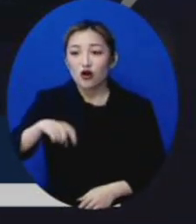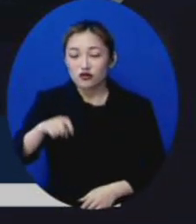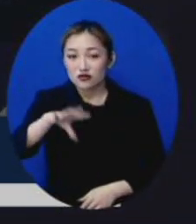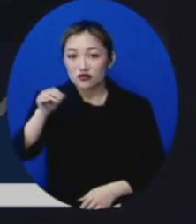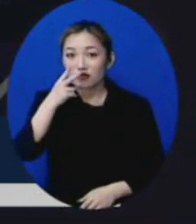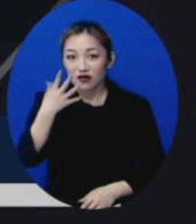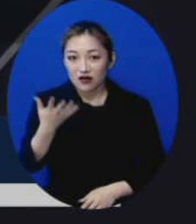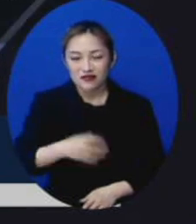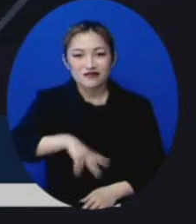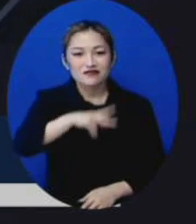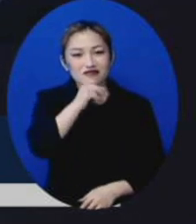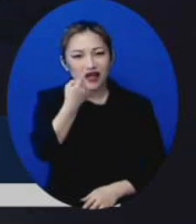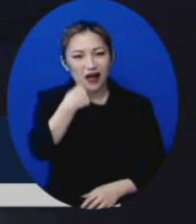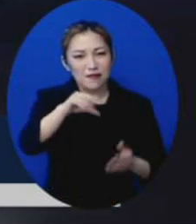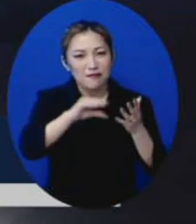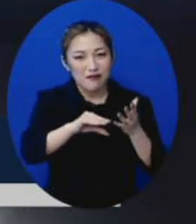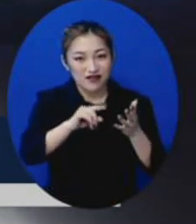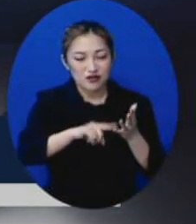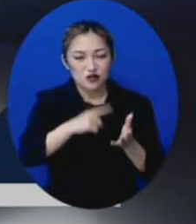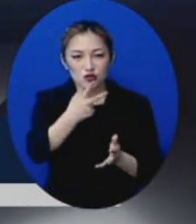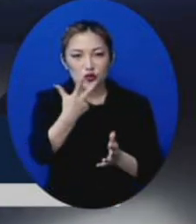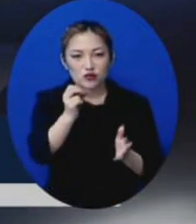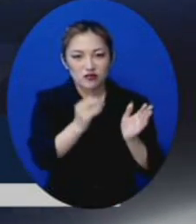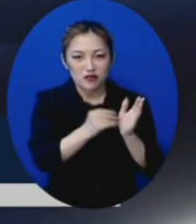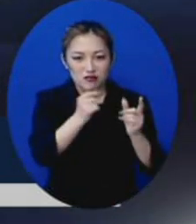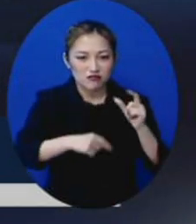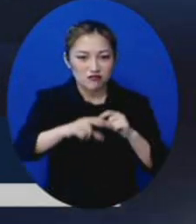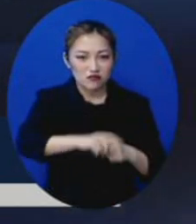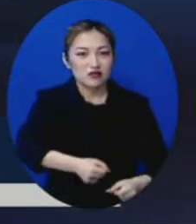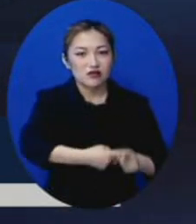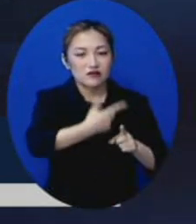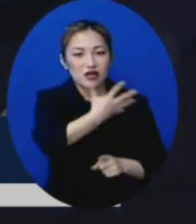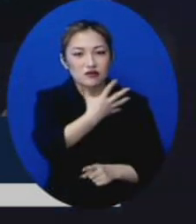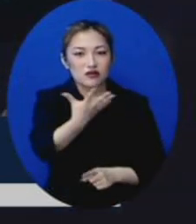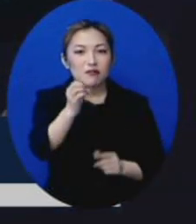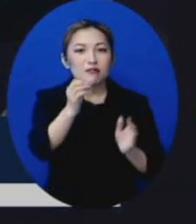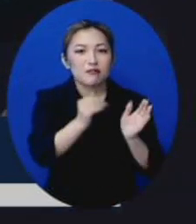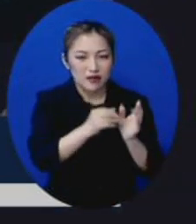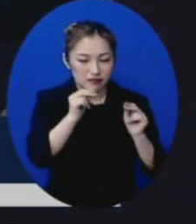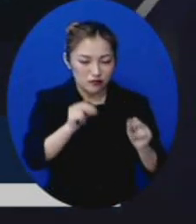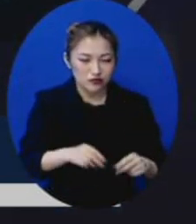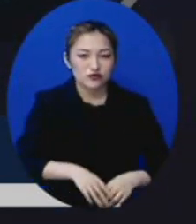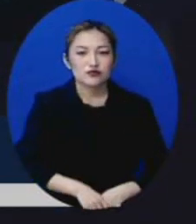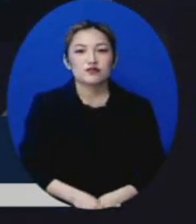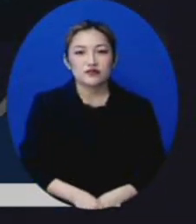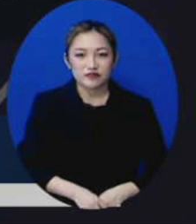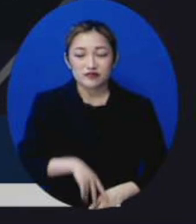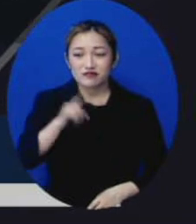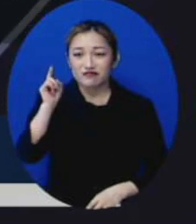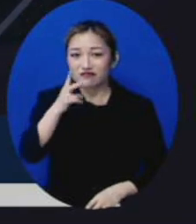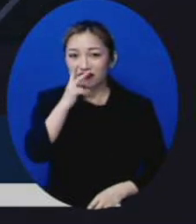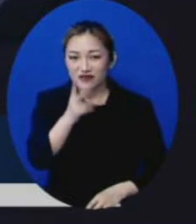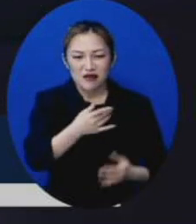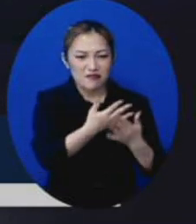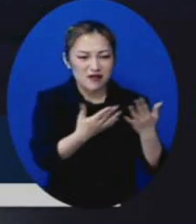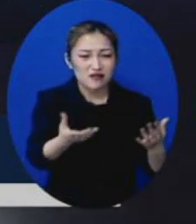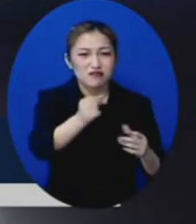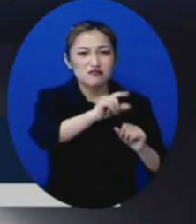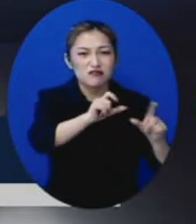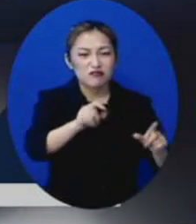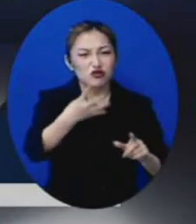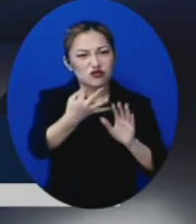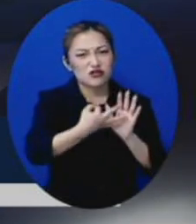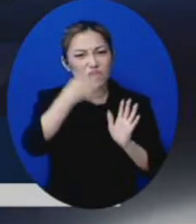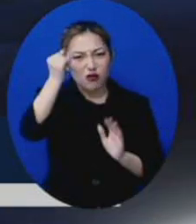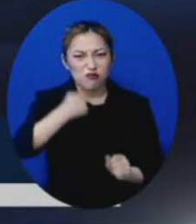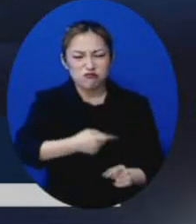байдлаар хөдөлмөрийн үсний доод хэмжээг 130 мянган төгрөгөөр нэмж 550 мянга болгон нэмжээ. Гэтэл энэ хооронд үргэн хэрэглээний барааны үн 48